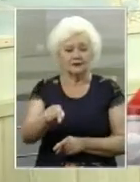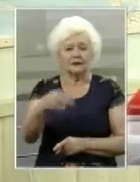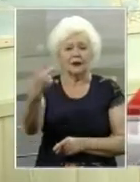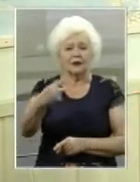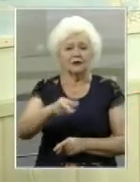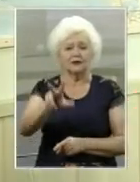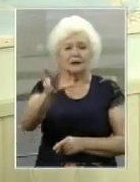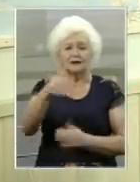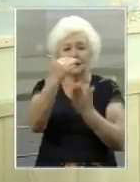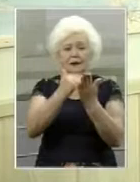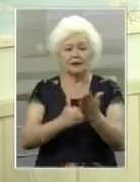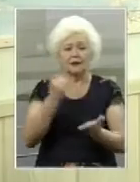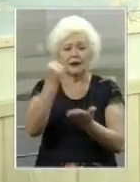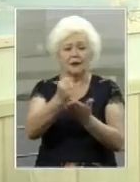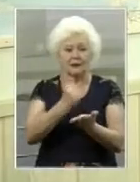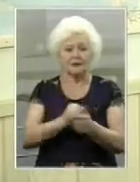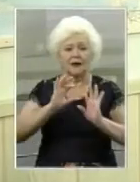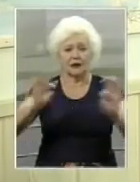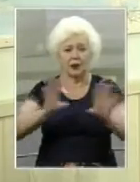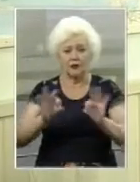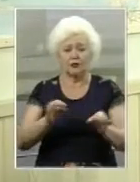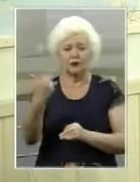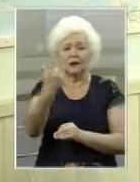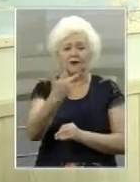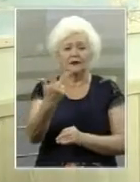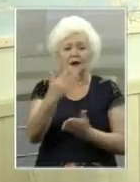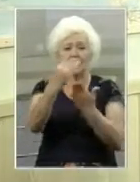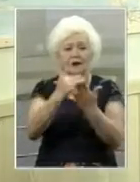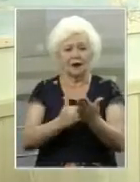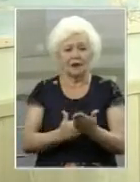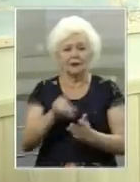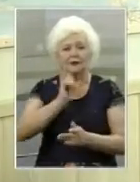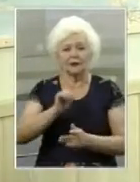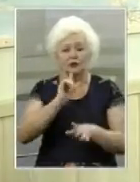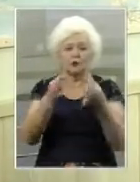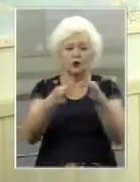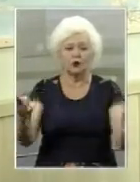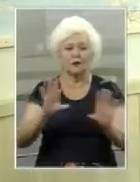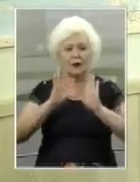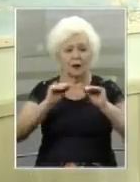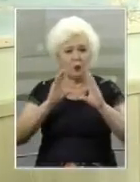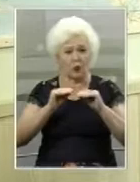23 канали, які мають ліцензії на мовлення, і 3 канали за тимчасовими дозволами на мовлення.